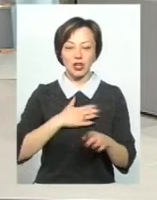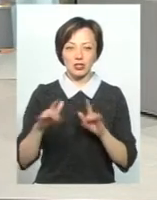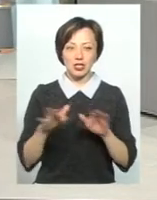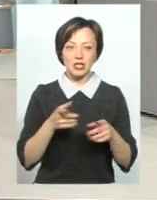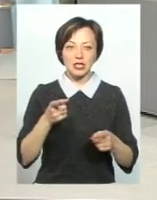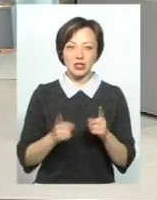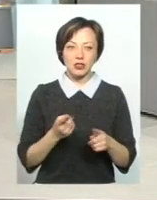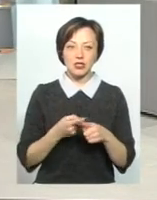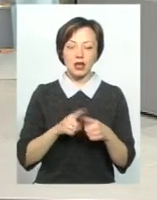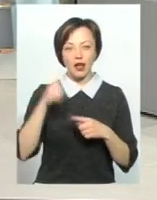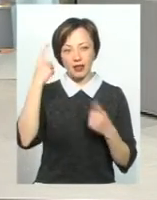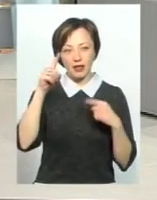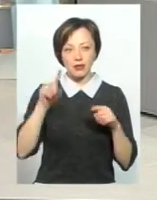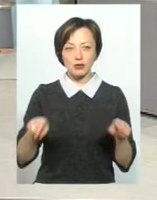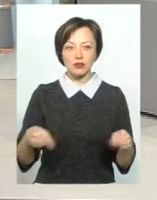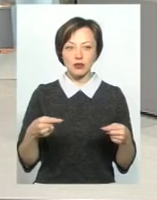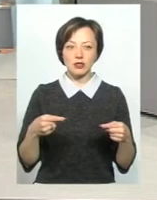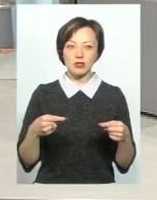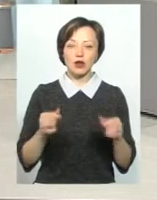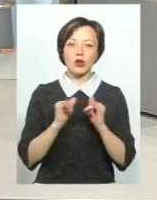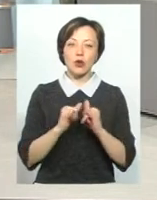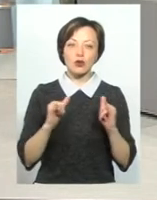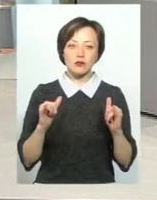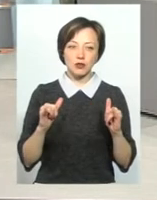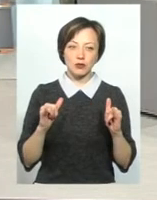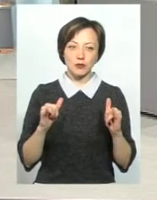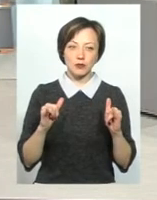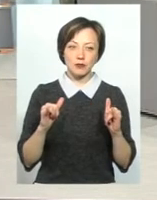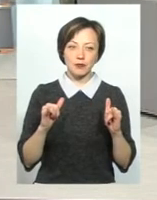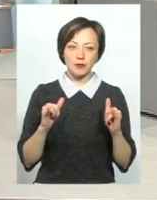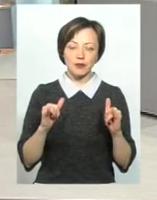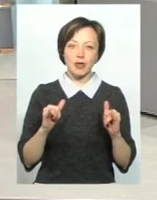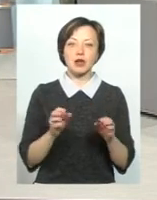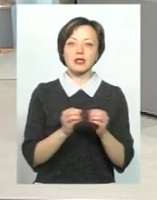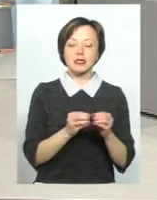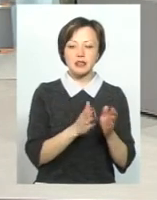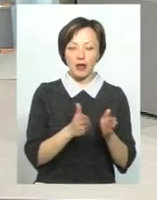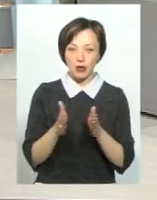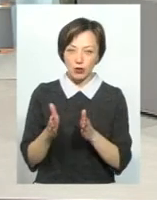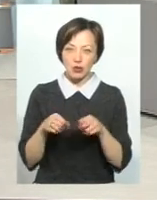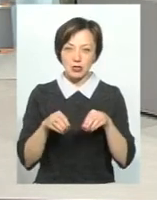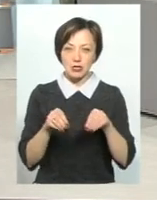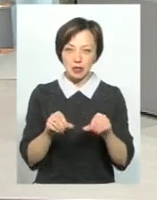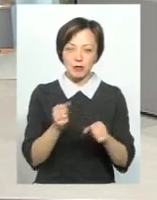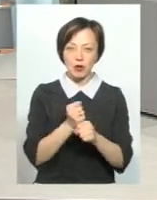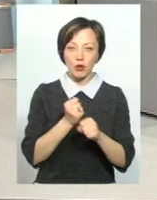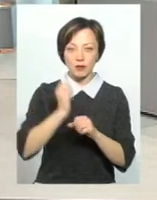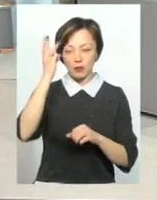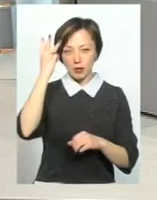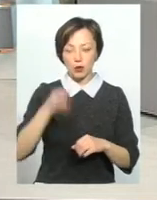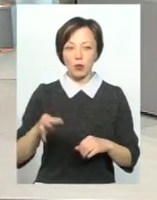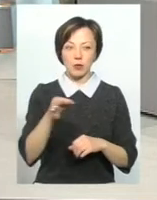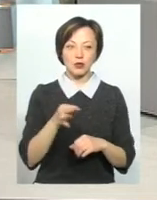Дійсно ж, ця ідея створення розвитку сталого землеробства, органічного кластеру в Хмельницькій області у